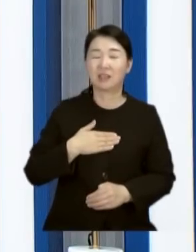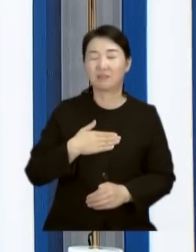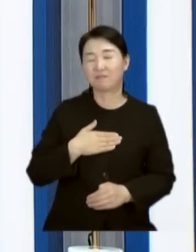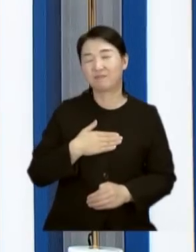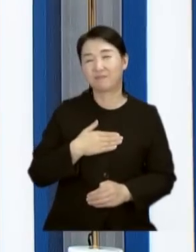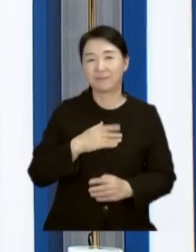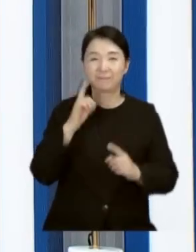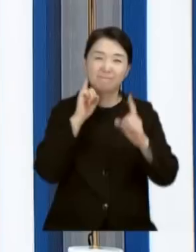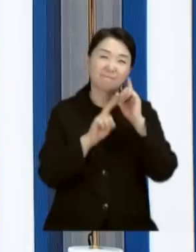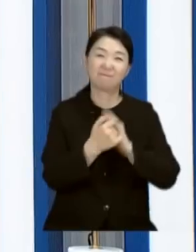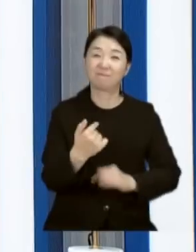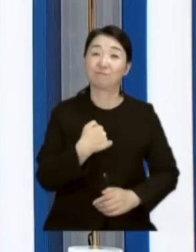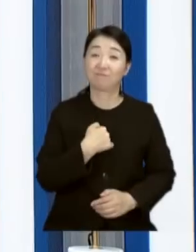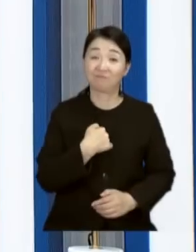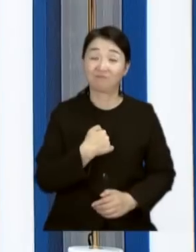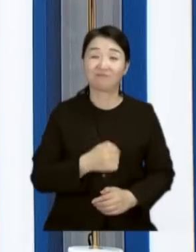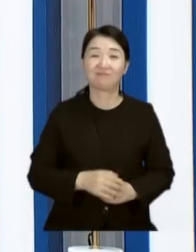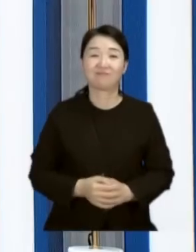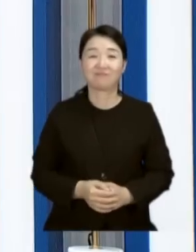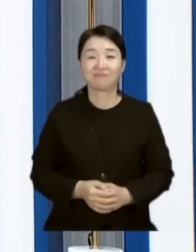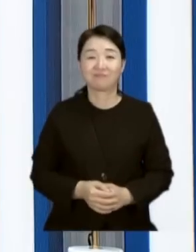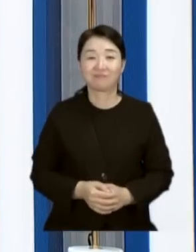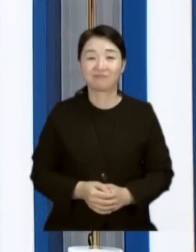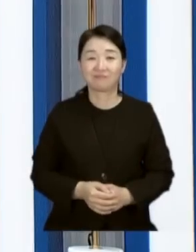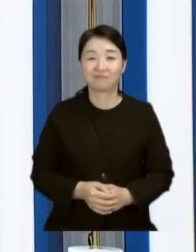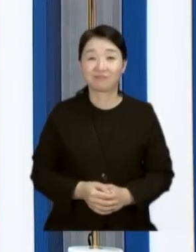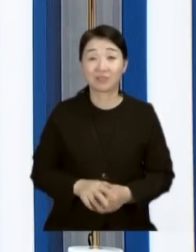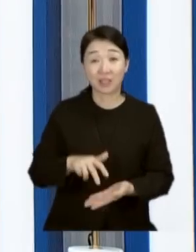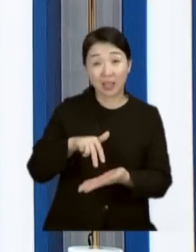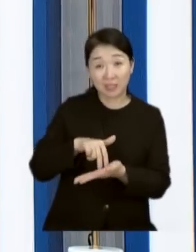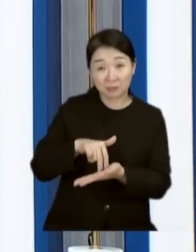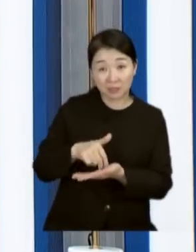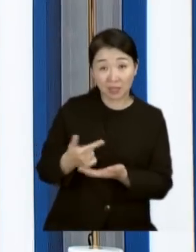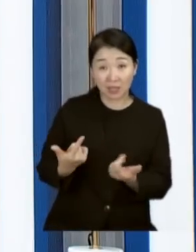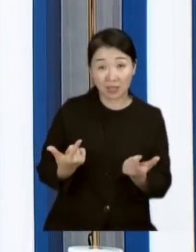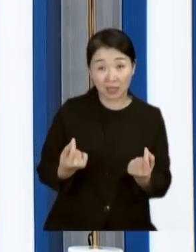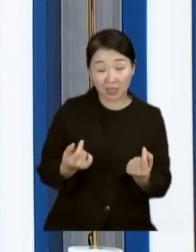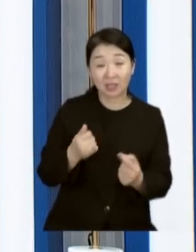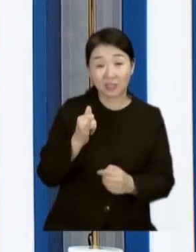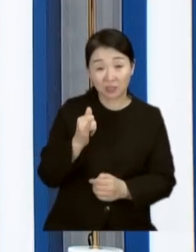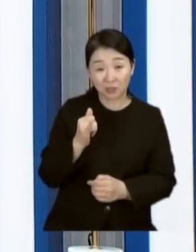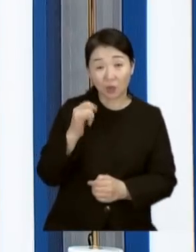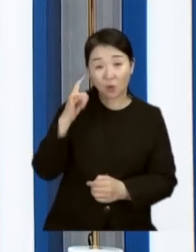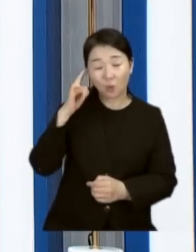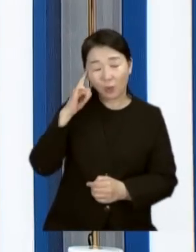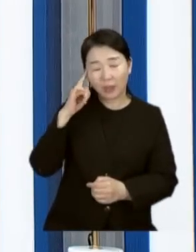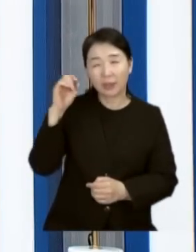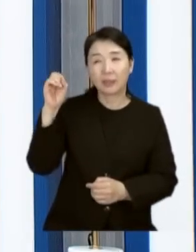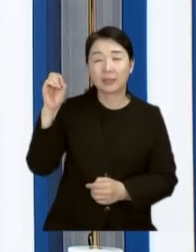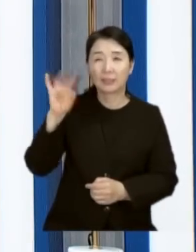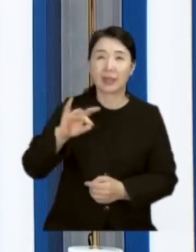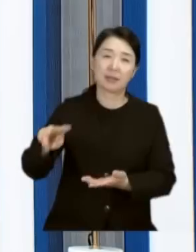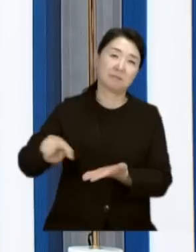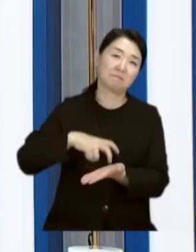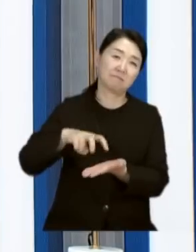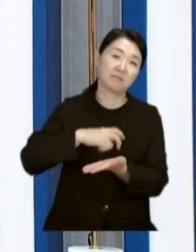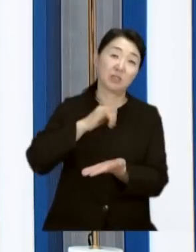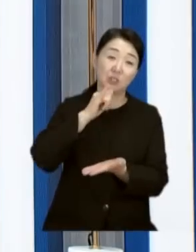아픈 시간을 보내고 나서 저 같은 분들이 그러니까 DM이 많이 오세요.